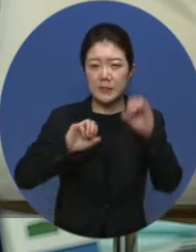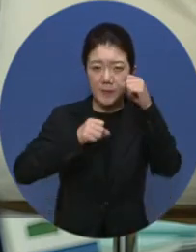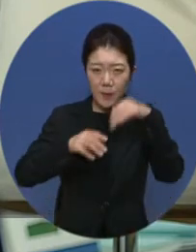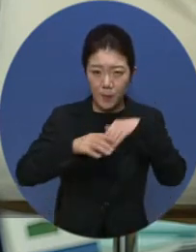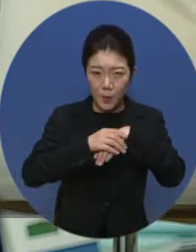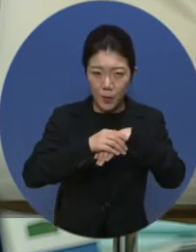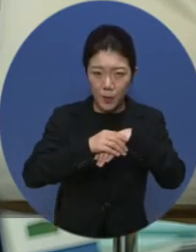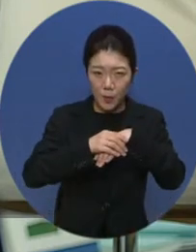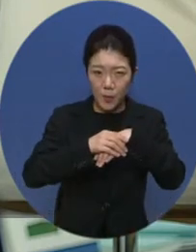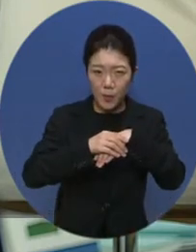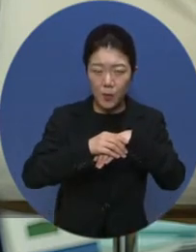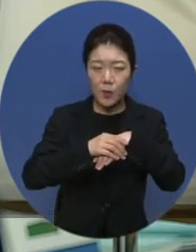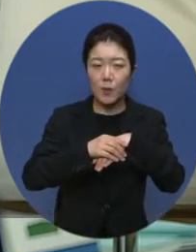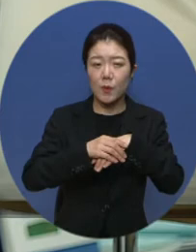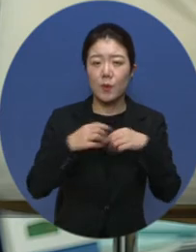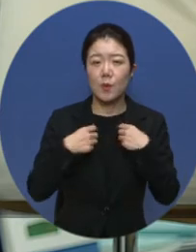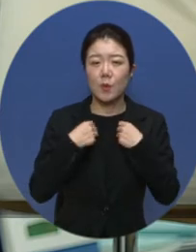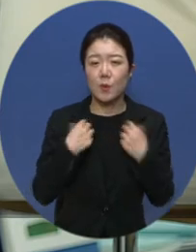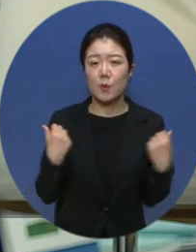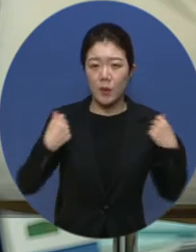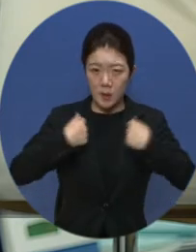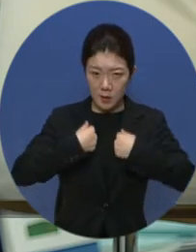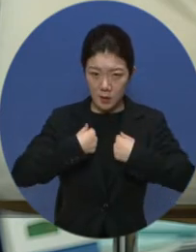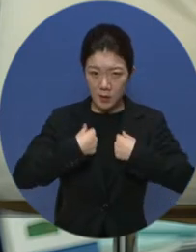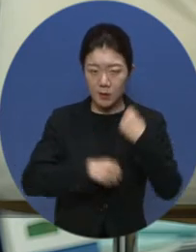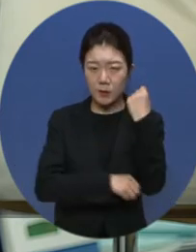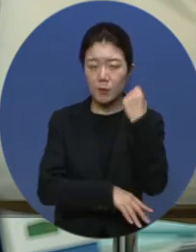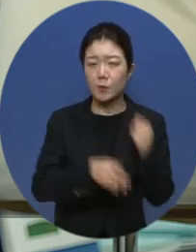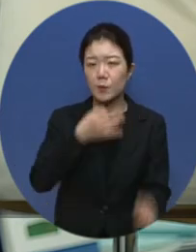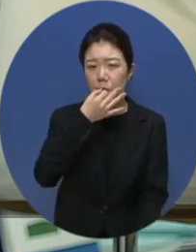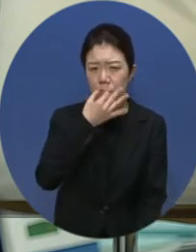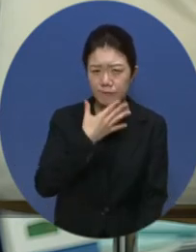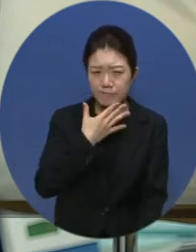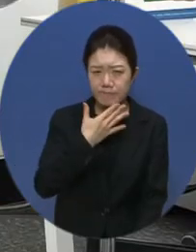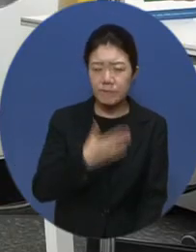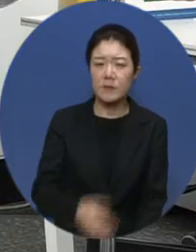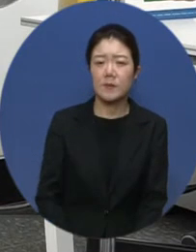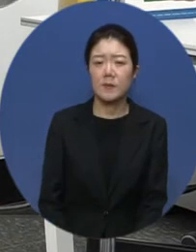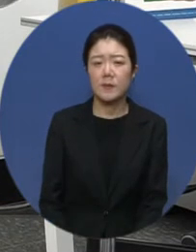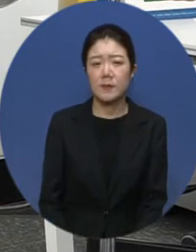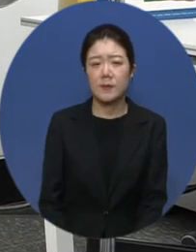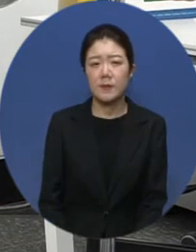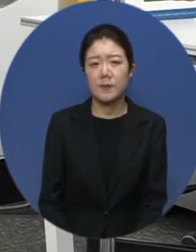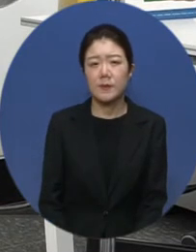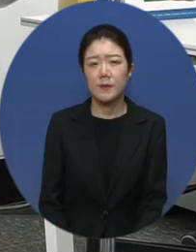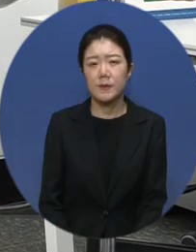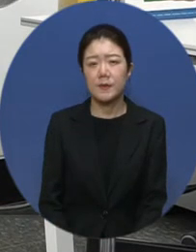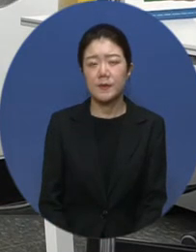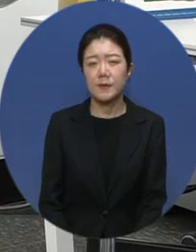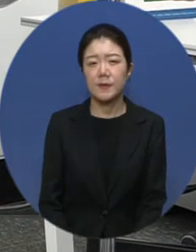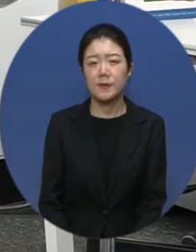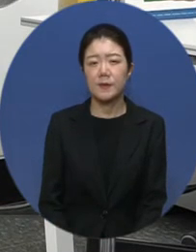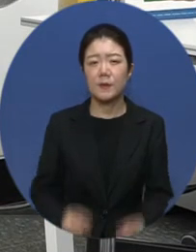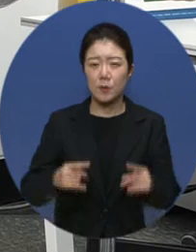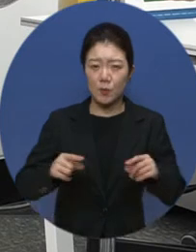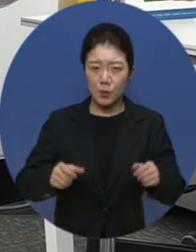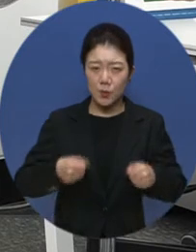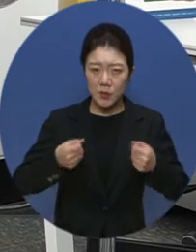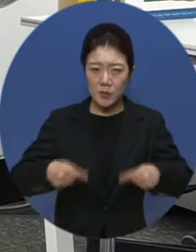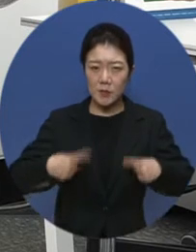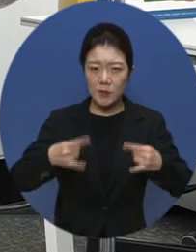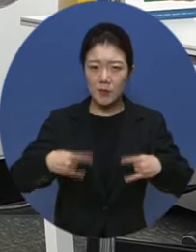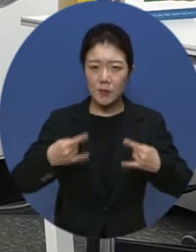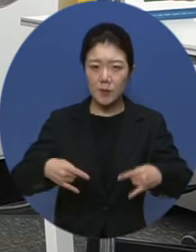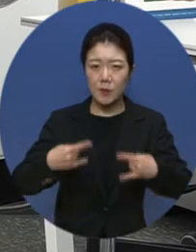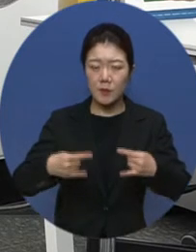신는다거나 아니면은 뭐, 옷을 입는 거는 기본적으로 힘들게 되는 것도 있고요. 그리고 이제 휠체어를 타시는